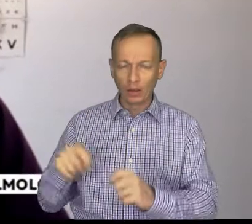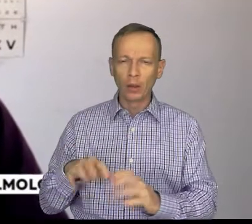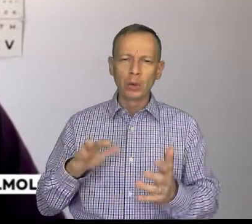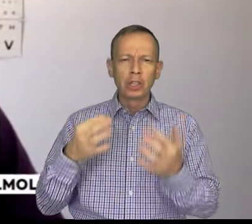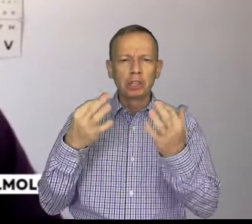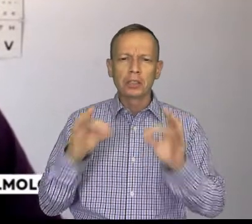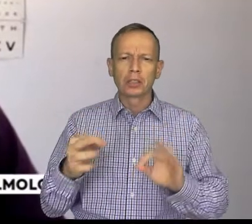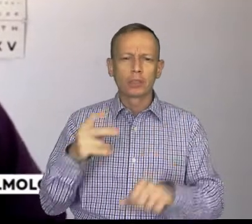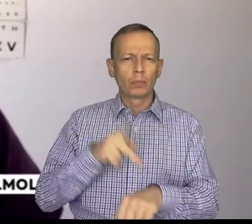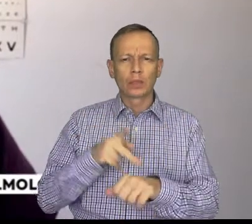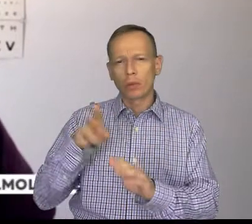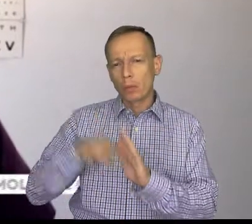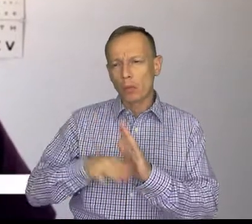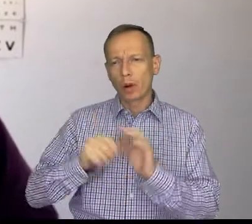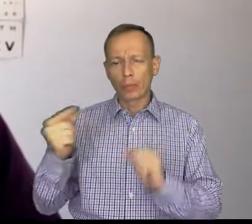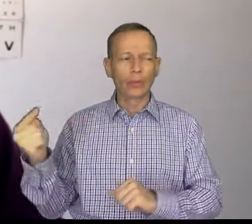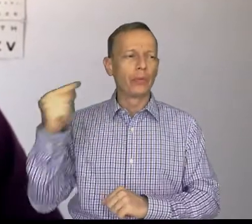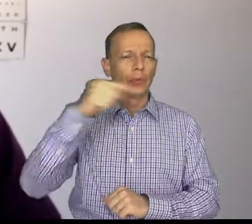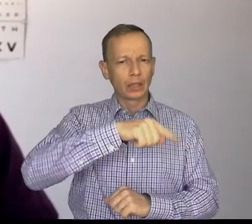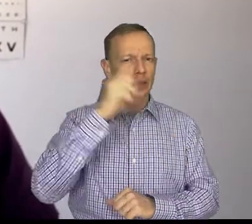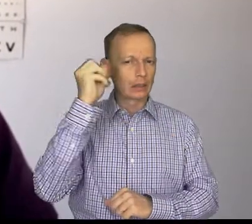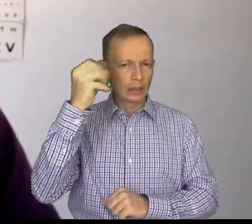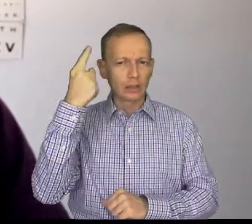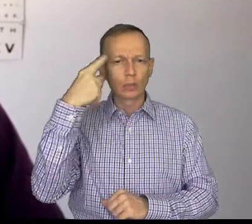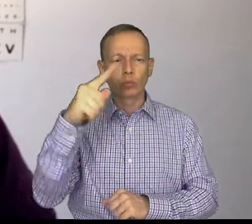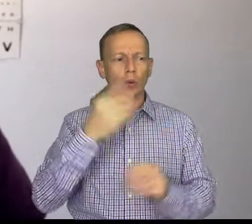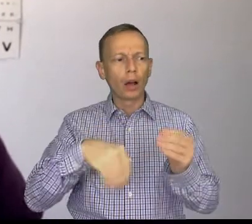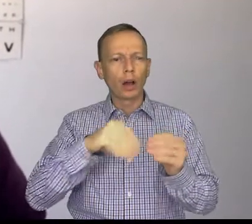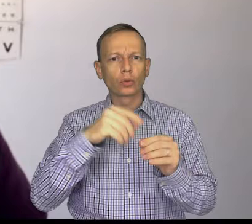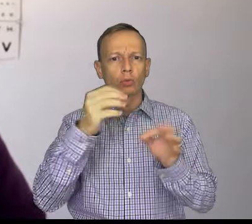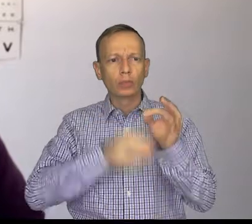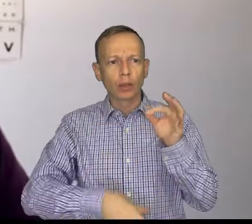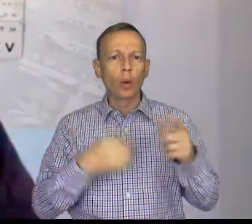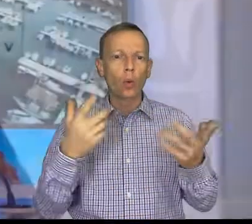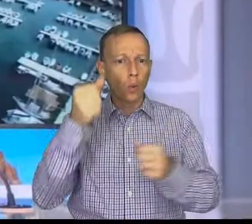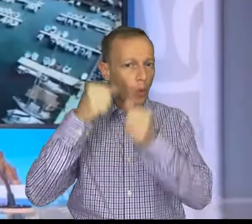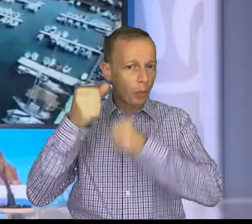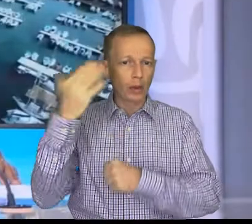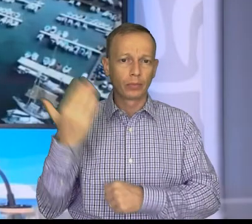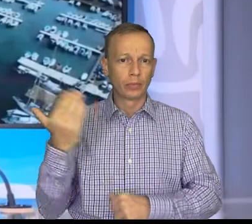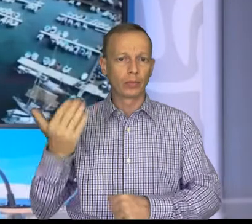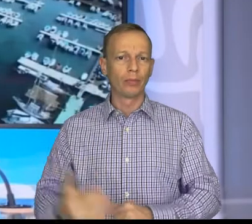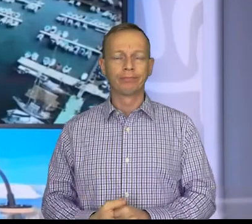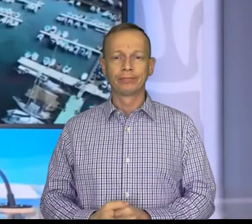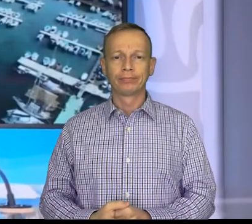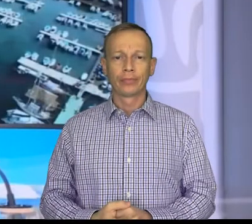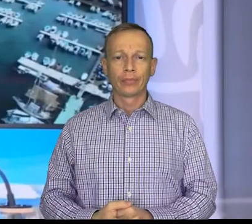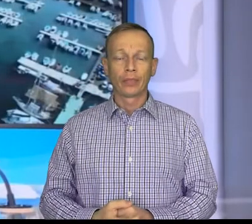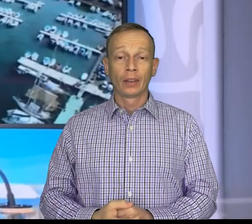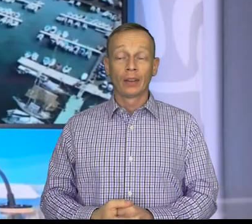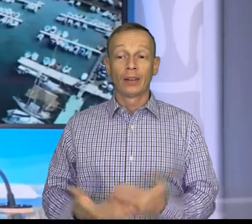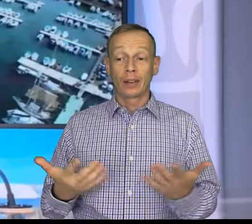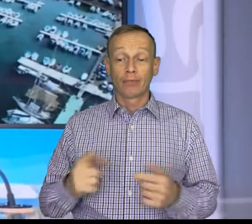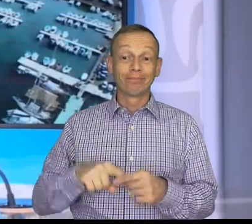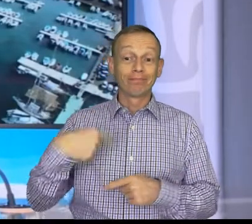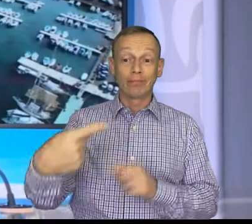petite dizaine de patients qui descendront sur Tahiti, soit pour un complément de bilan, soit pour être opérés. En tout cas, il va falloir attendre 2 ans